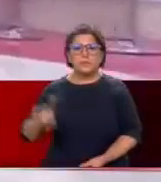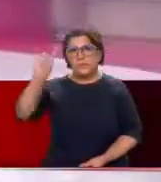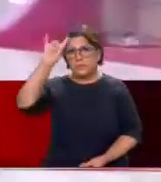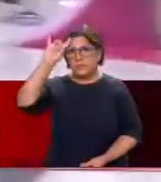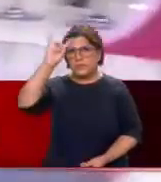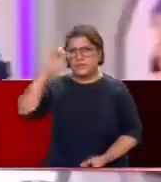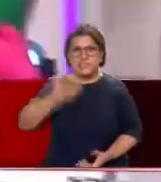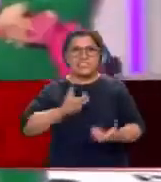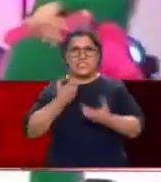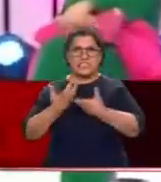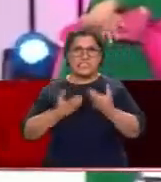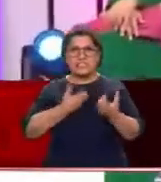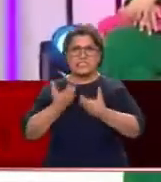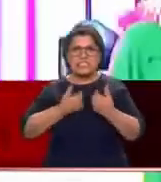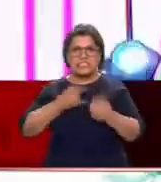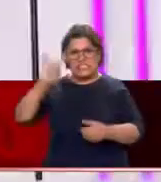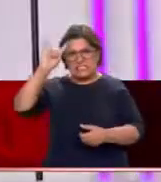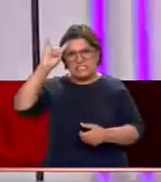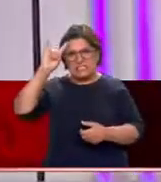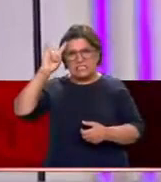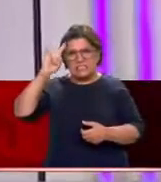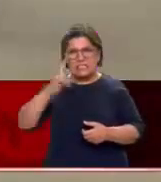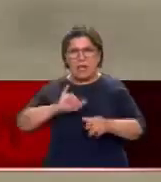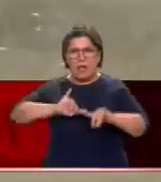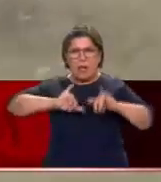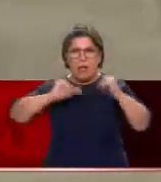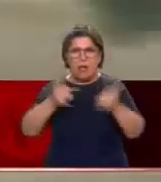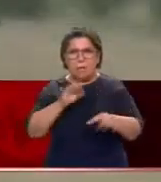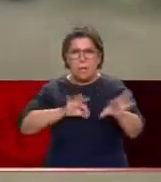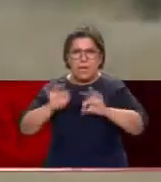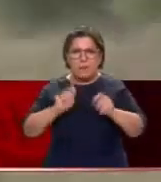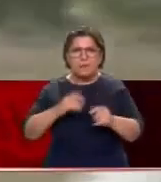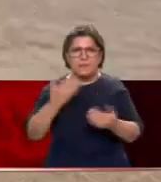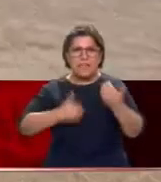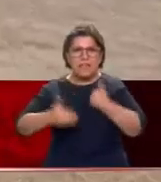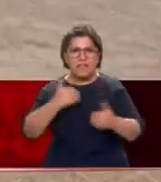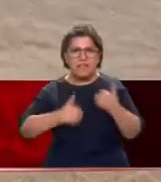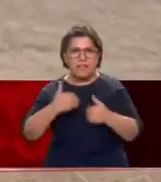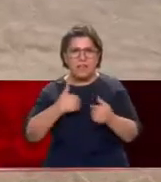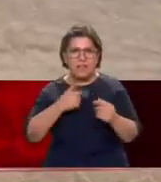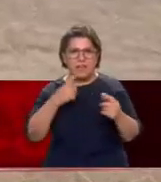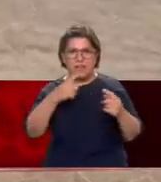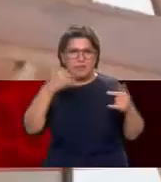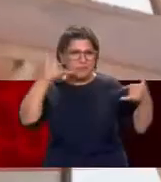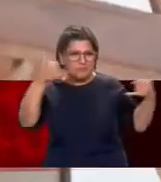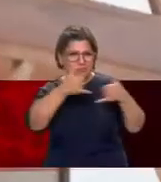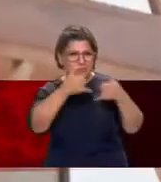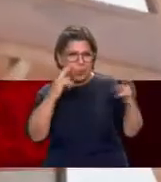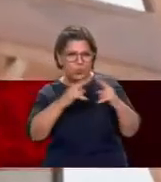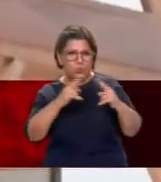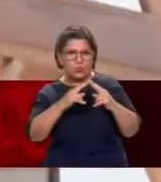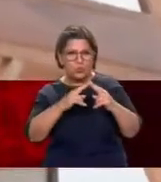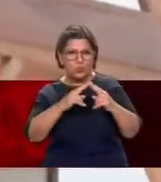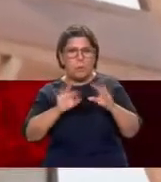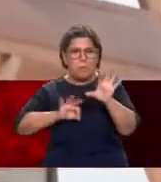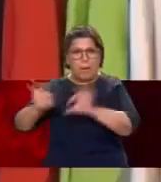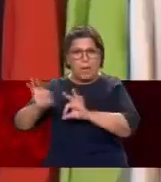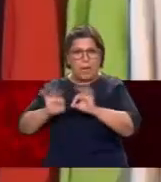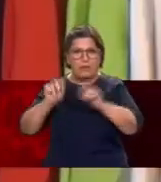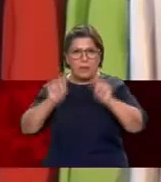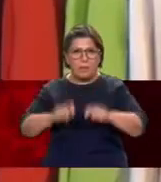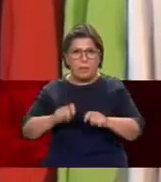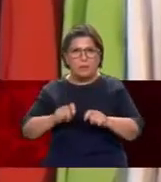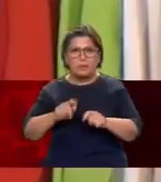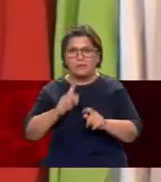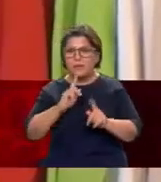Kıskançlık krizine girdi, dehşet dolu bir plan yaptı. Sevgilisiyle konuşan kadını kaçırdı, villaya kapatıp günlerce işkence yaptı.